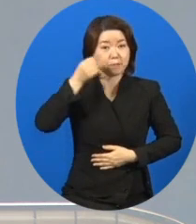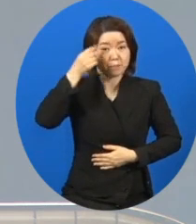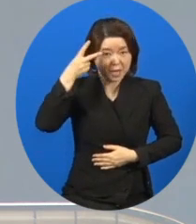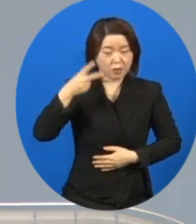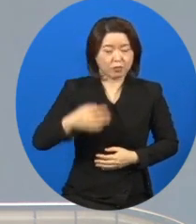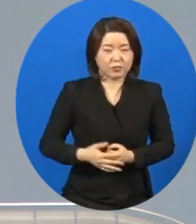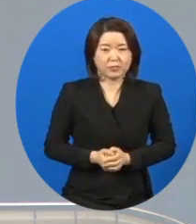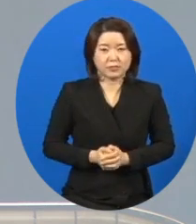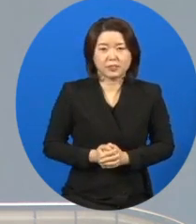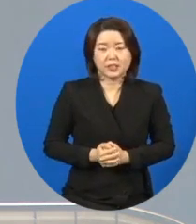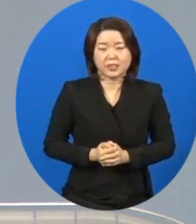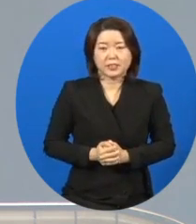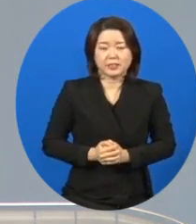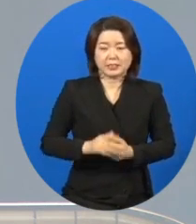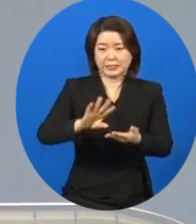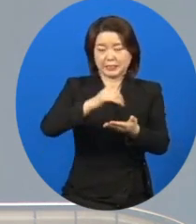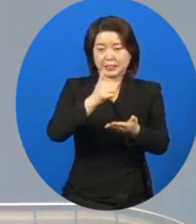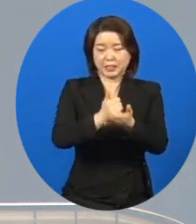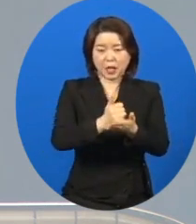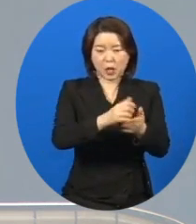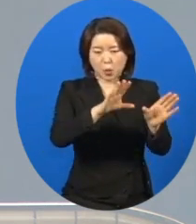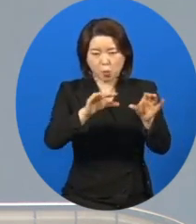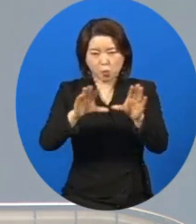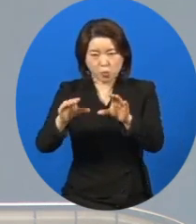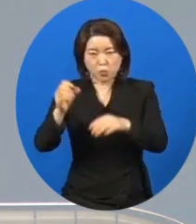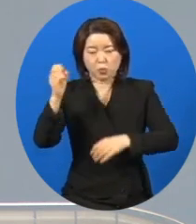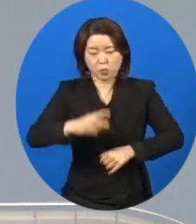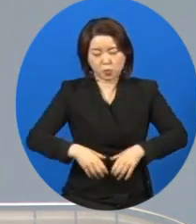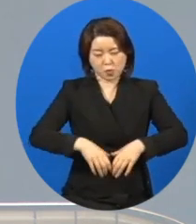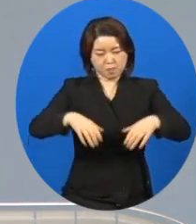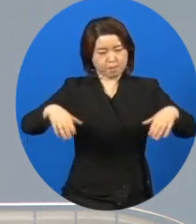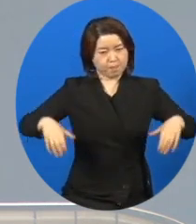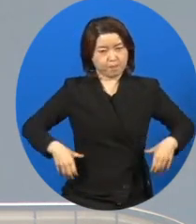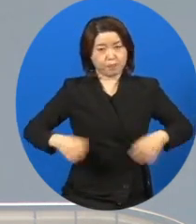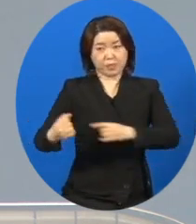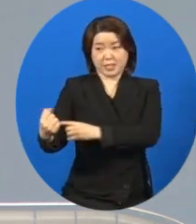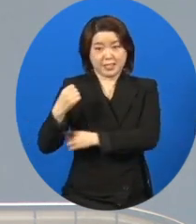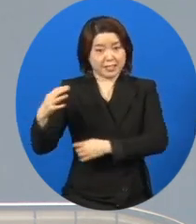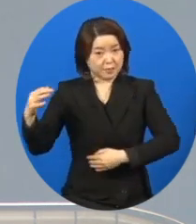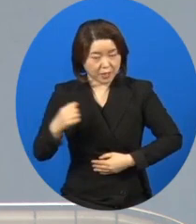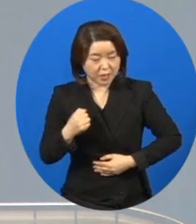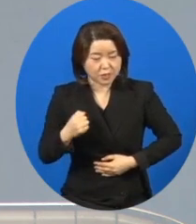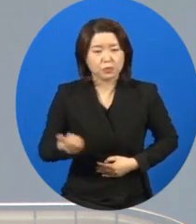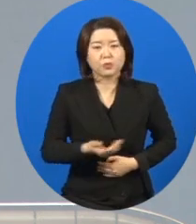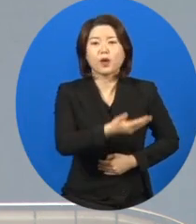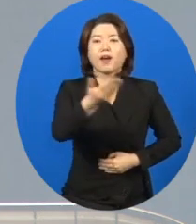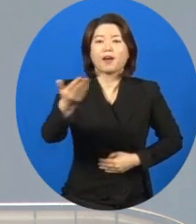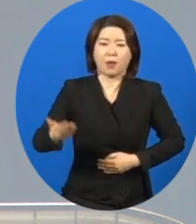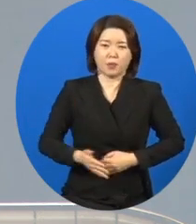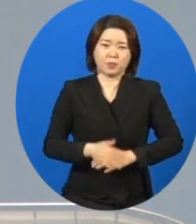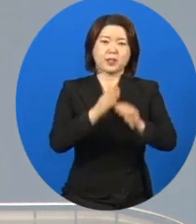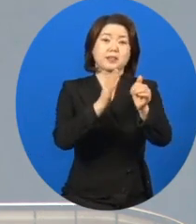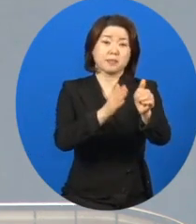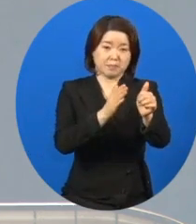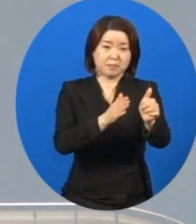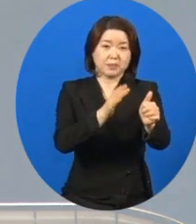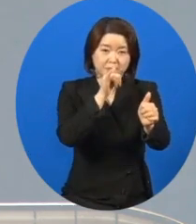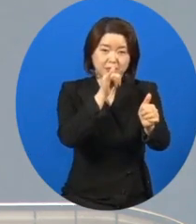바울은 그리스도의 온유하심과 관대하심을 힘입어서 여러분을